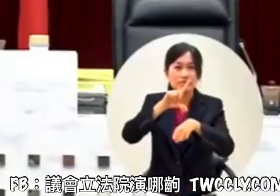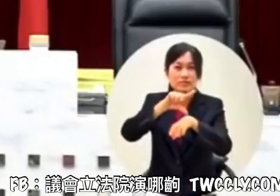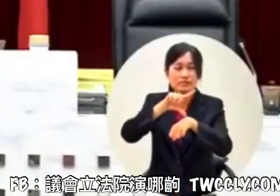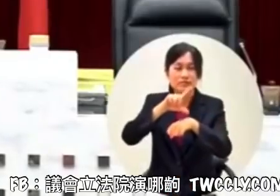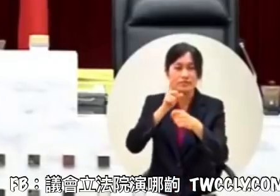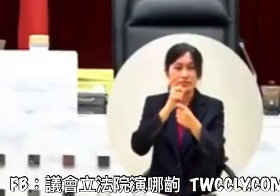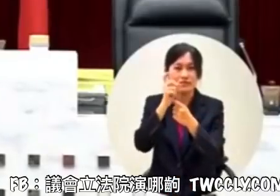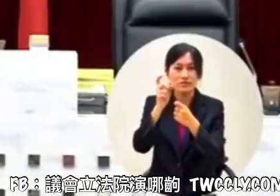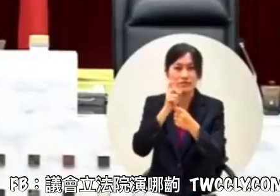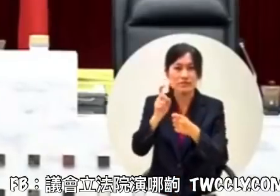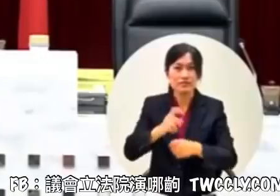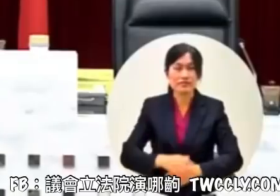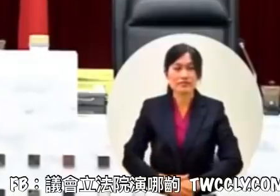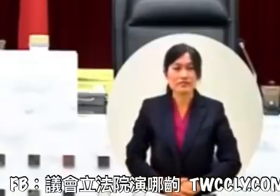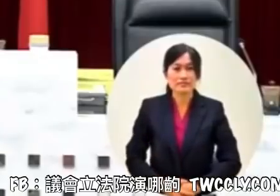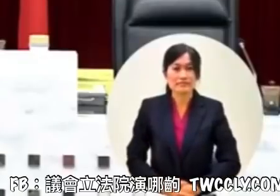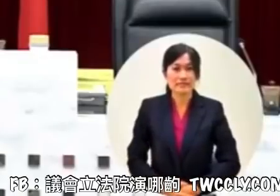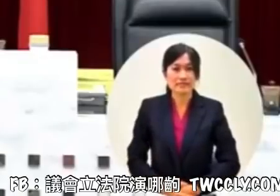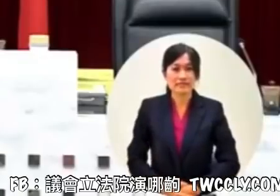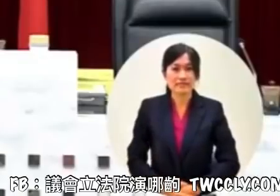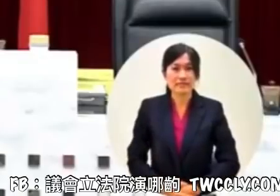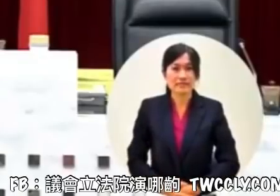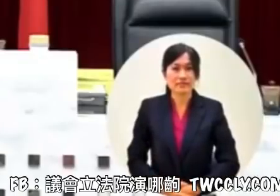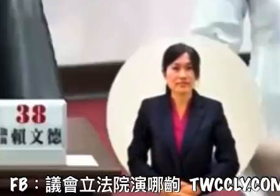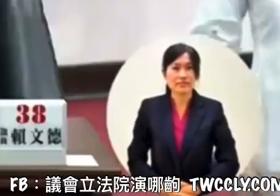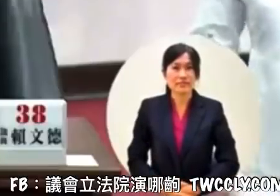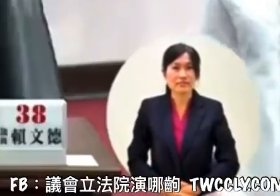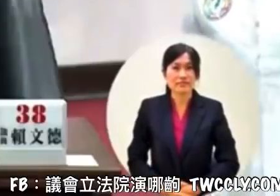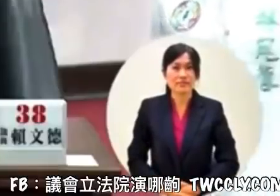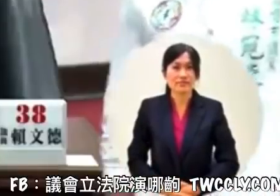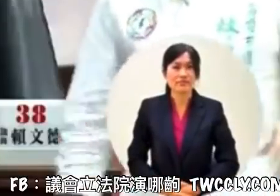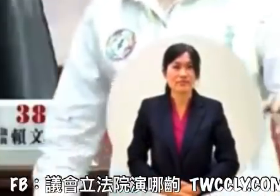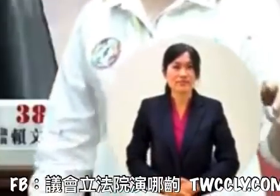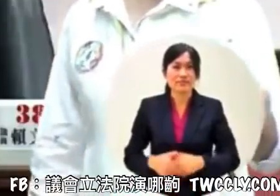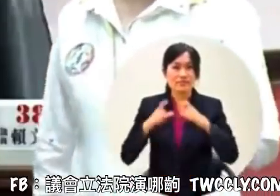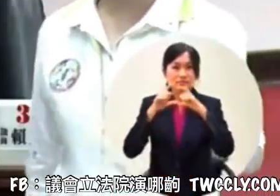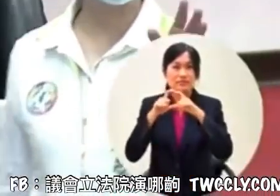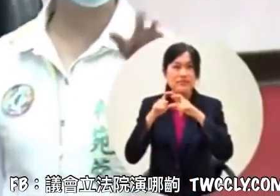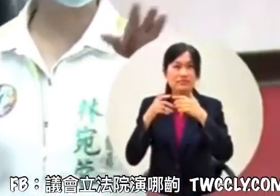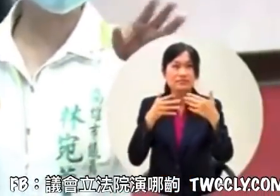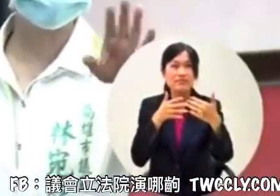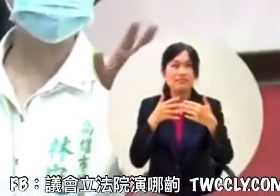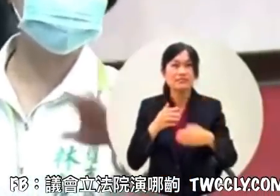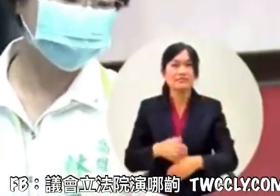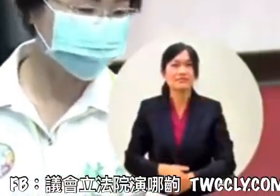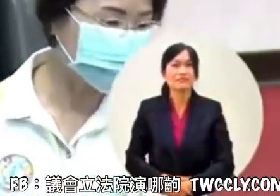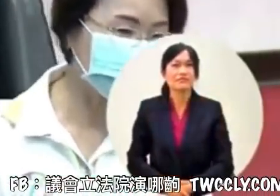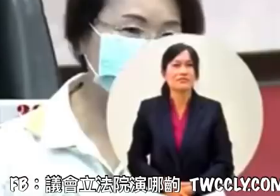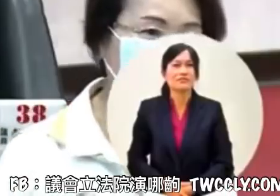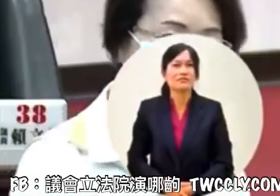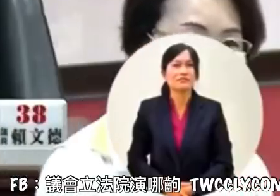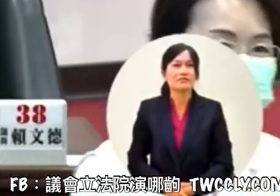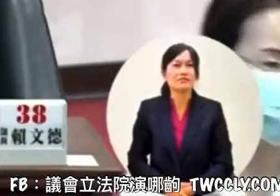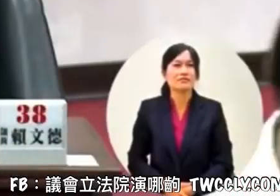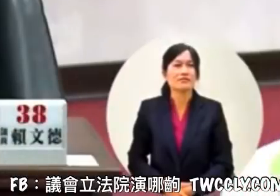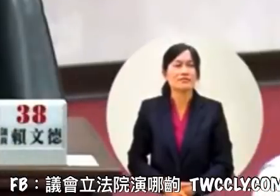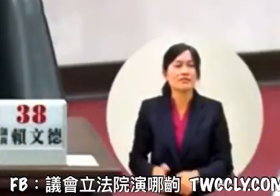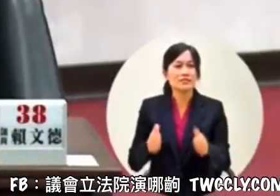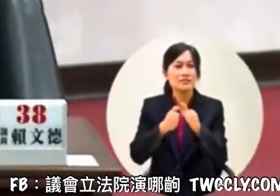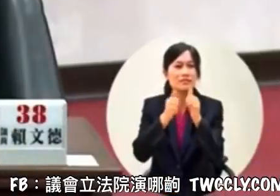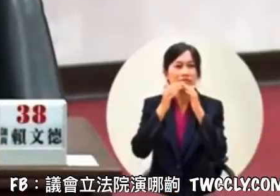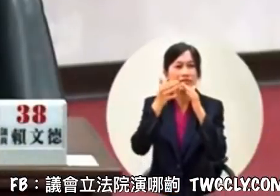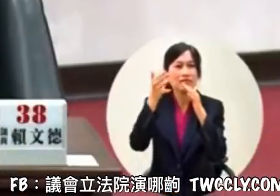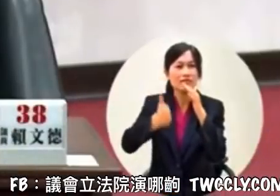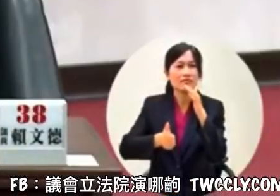哦。韩达询。 好，议长还有市长，还有副市长好，各位居住上